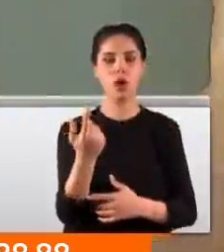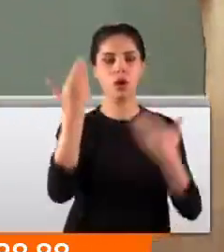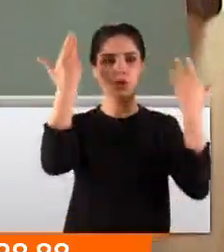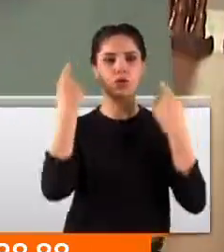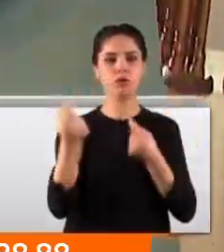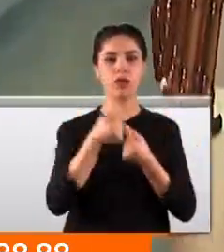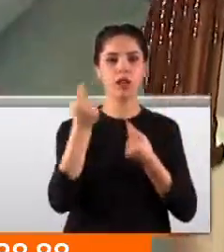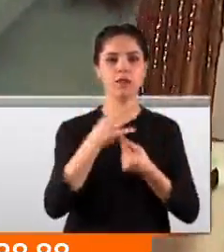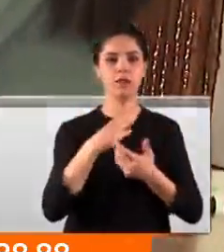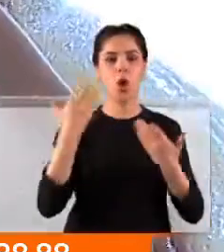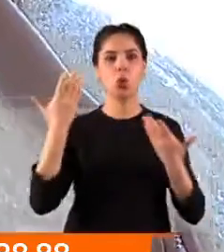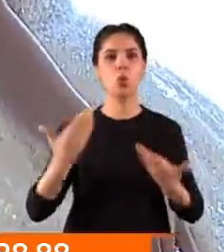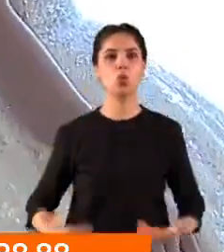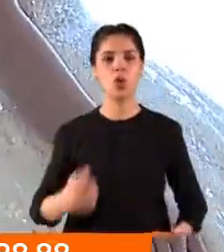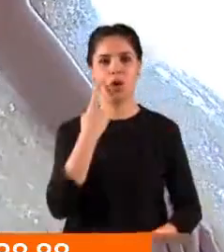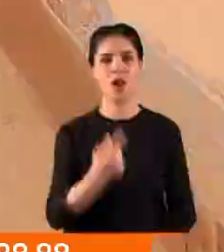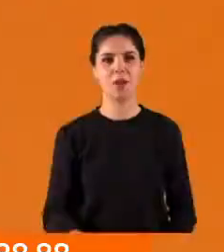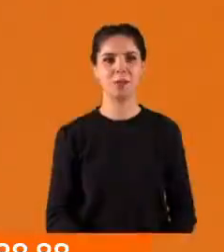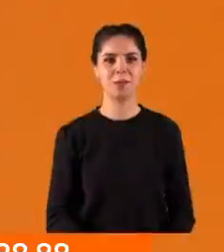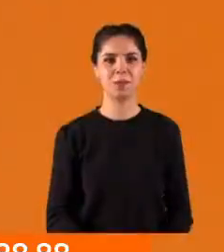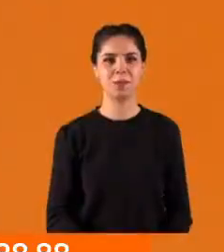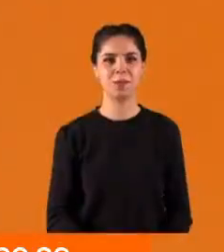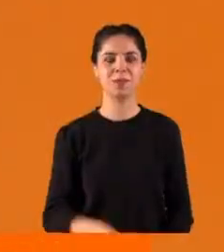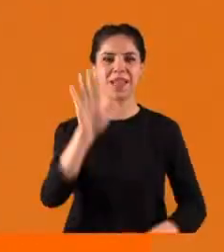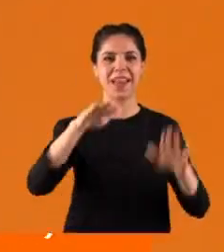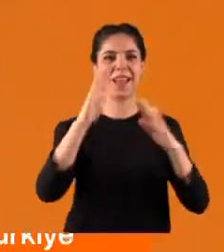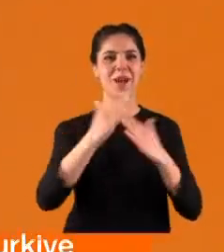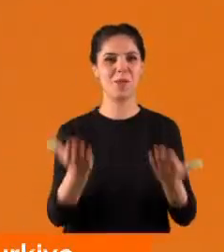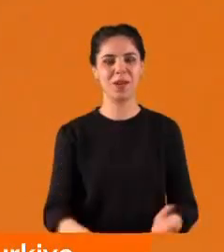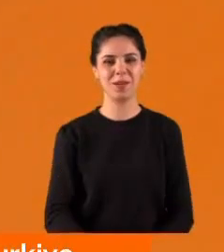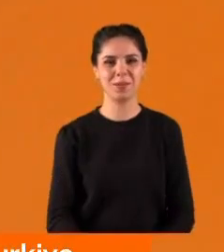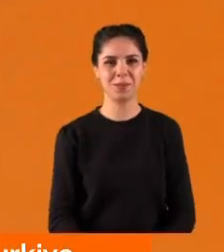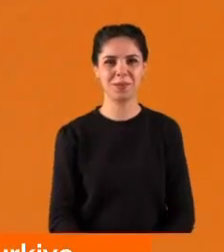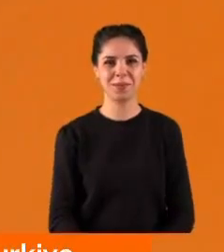yapılıyor. Uzun duvak çok tercih ediliyor. Reklam arasına gidiyoruz.